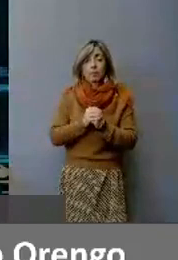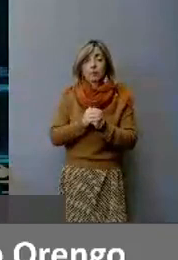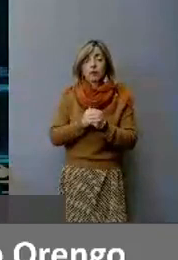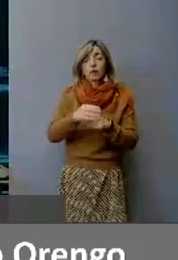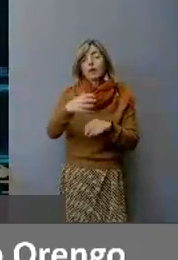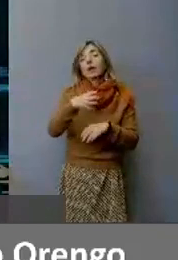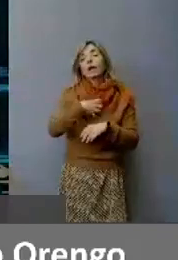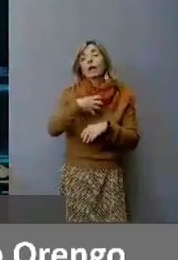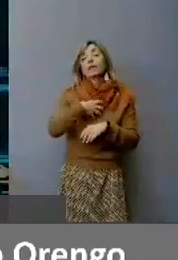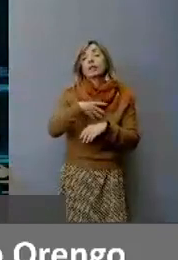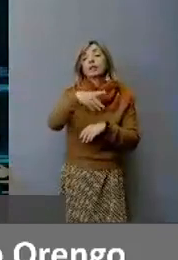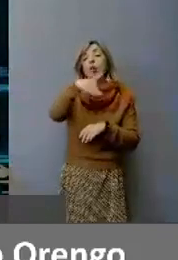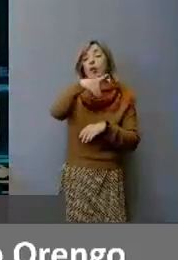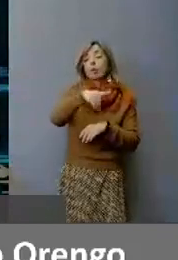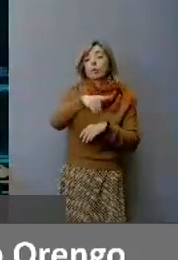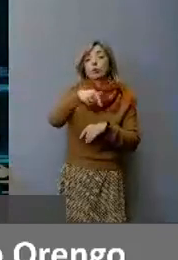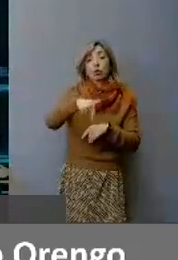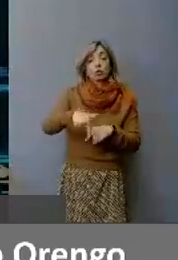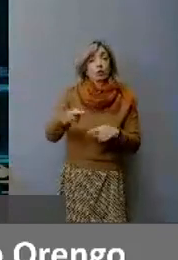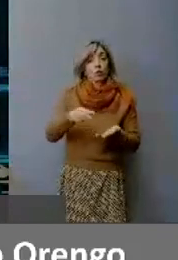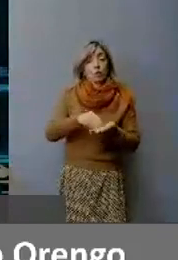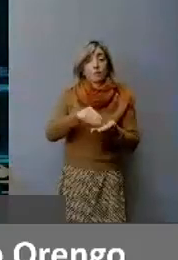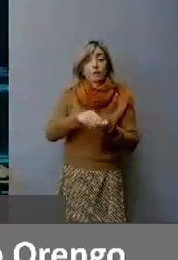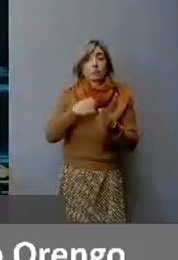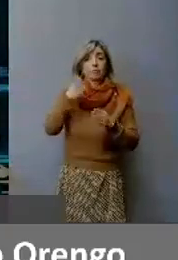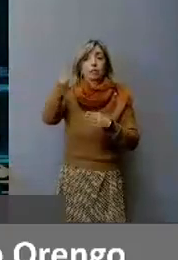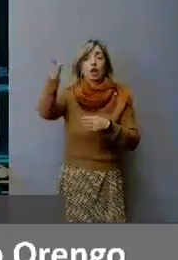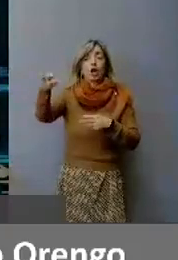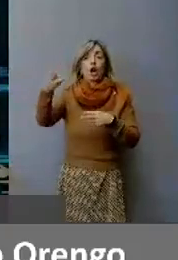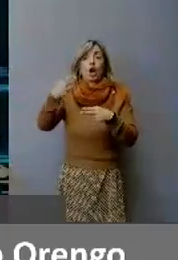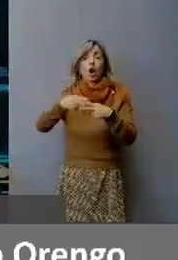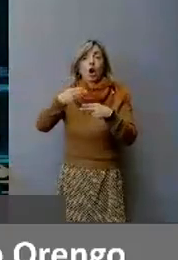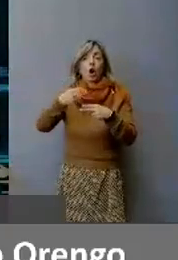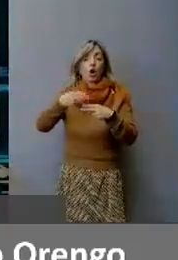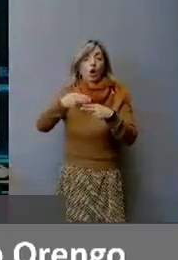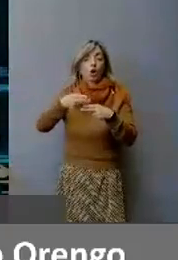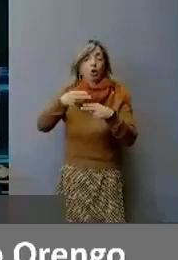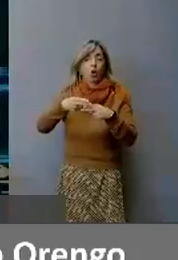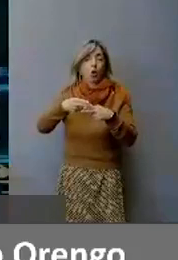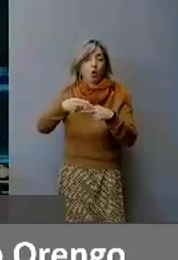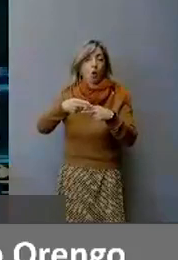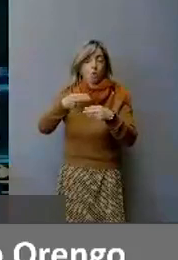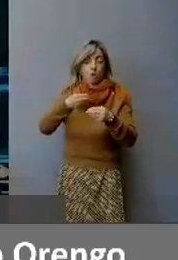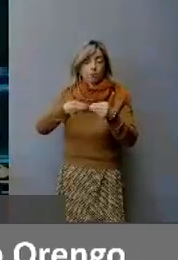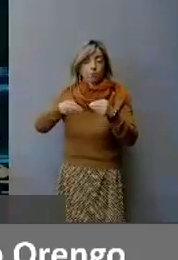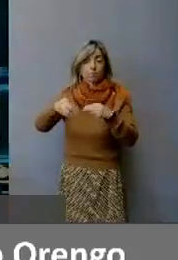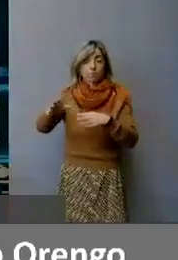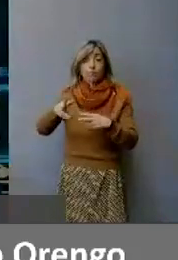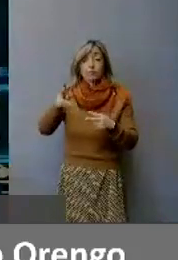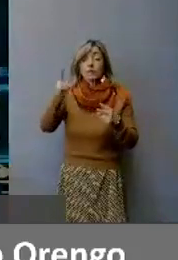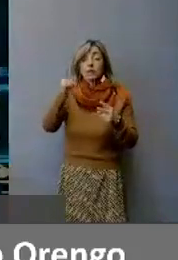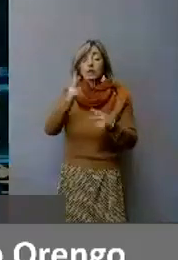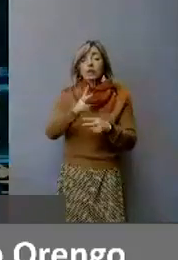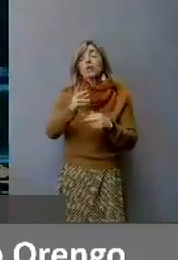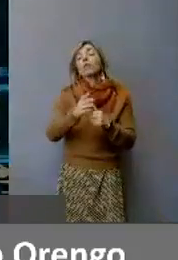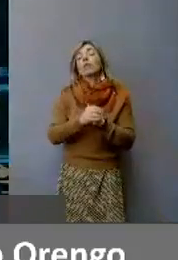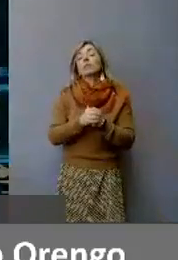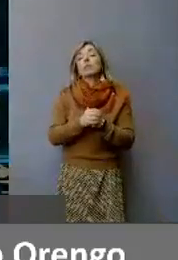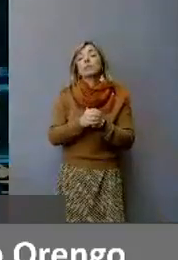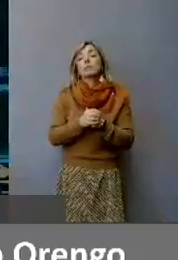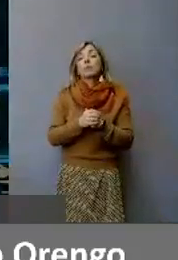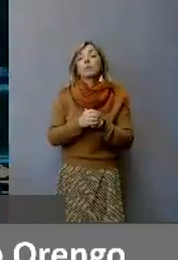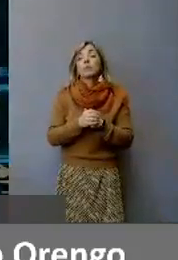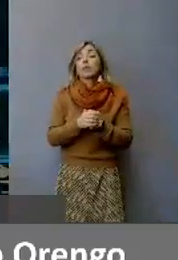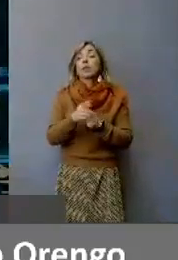quanto diventa roma però ricordo che giustamente ha corretto il consigliere ha facoltà essendo la risposta immediata di eventualmente